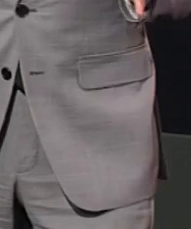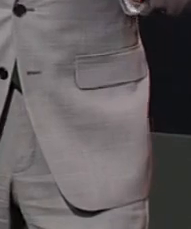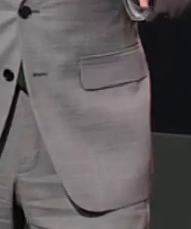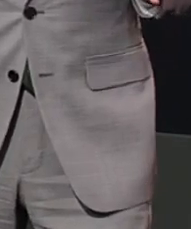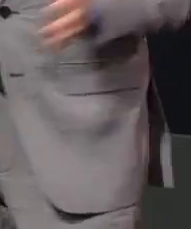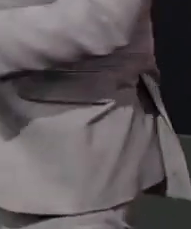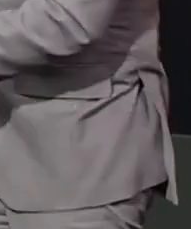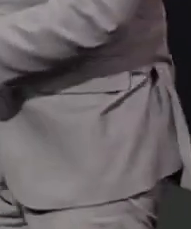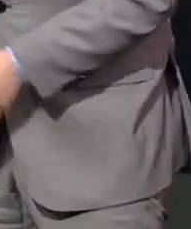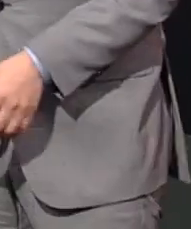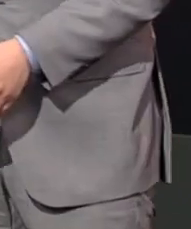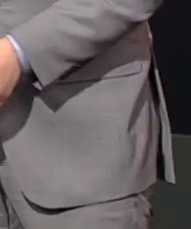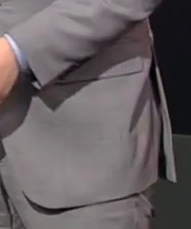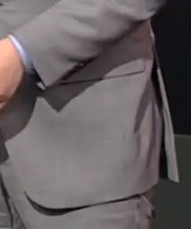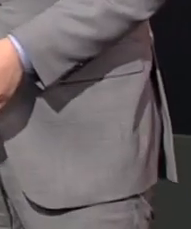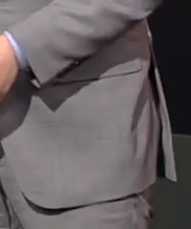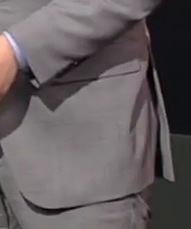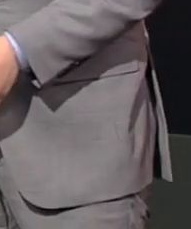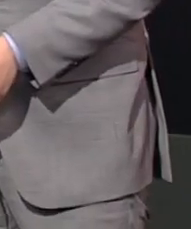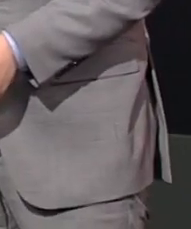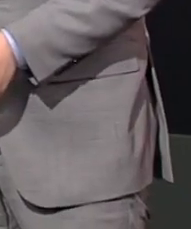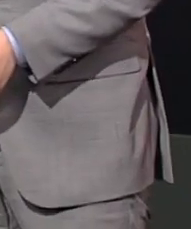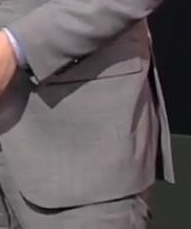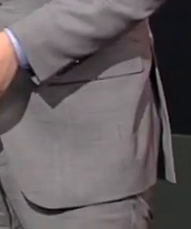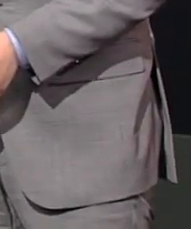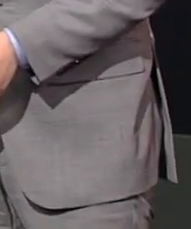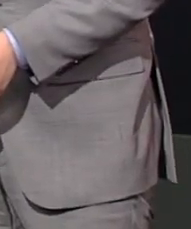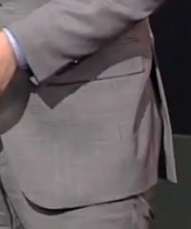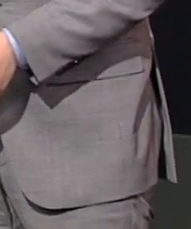아직 안 끝났습니다 이거 눌러주세요